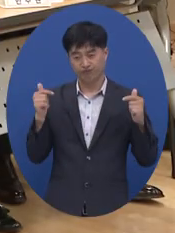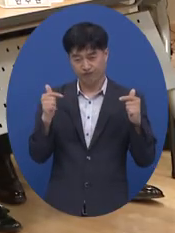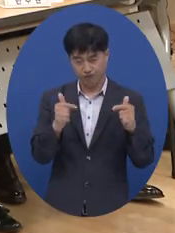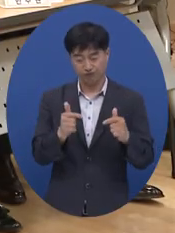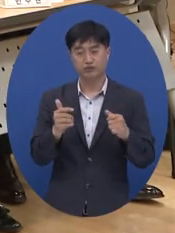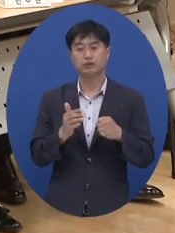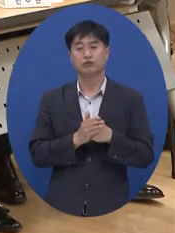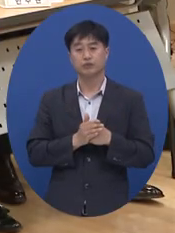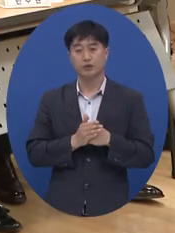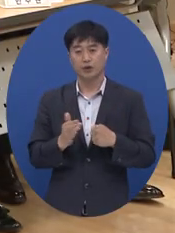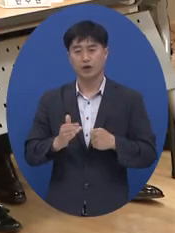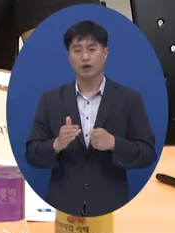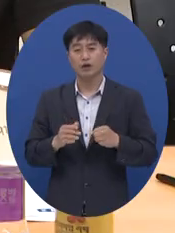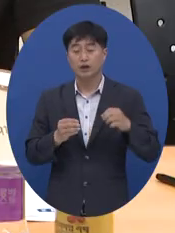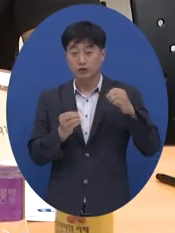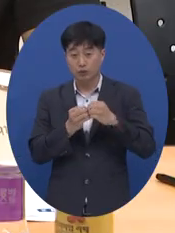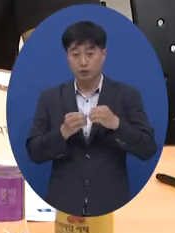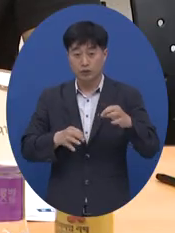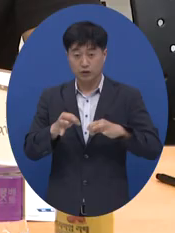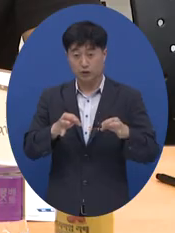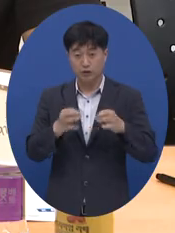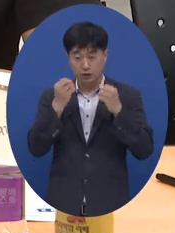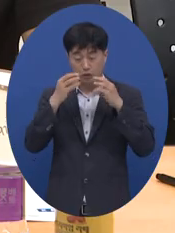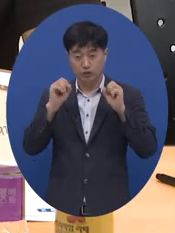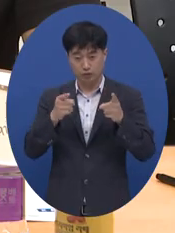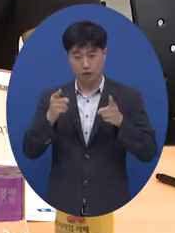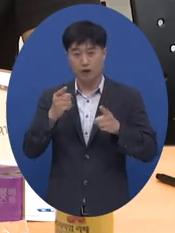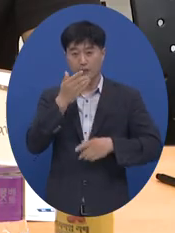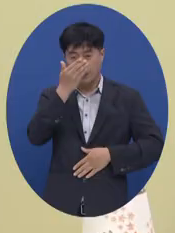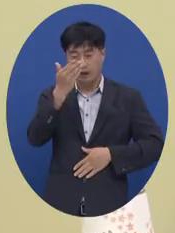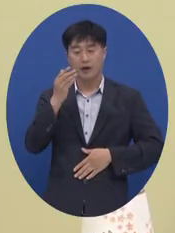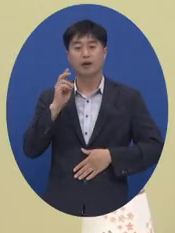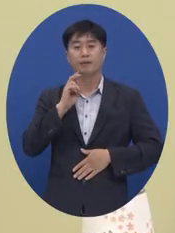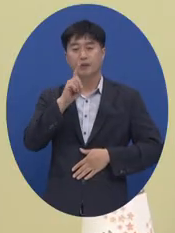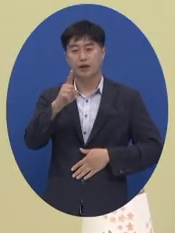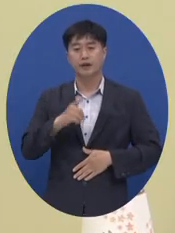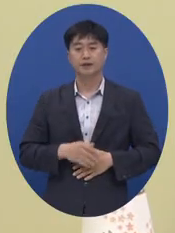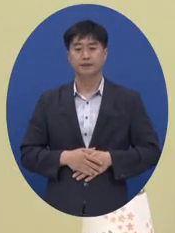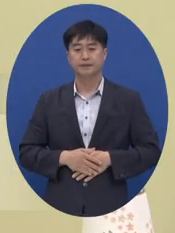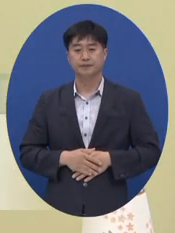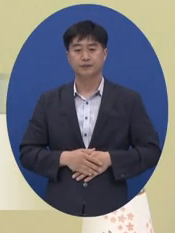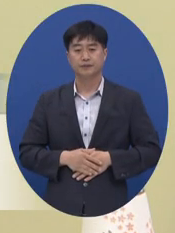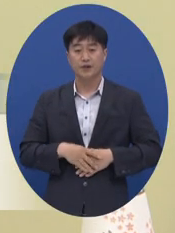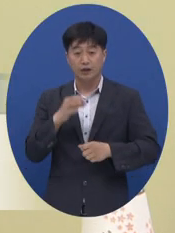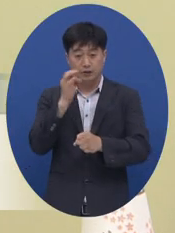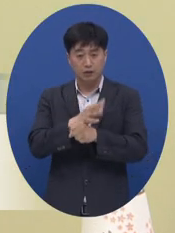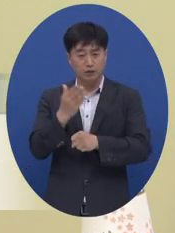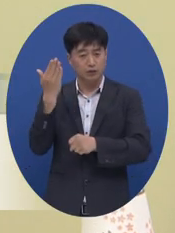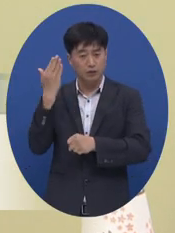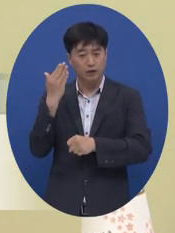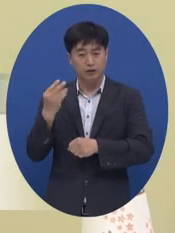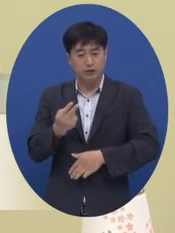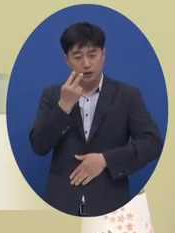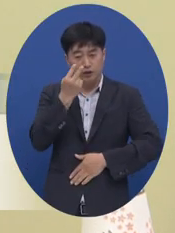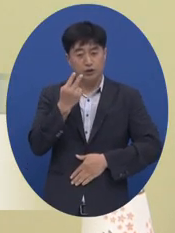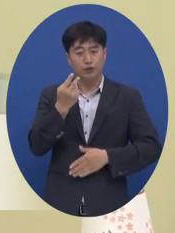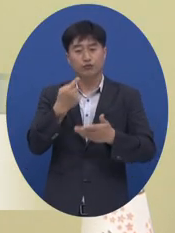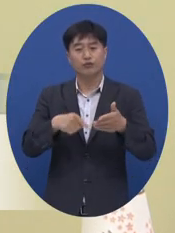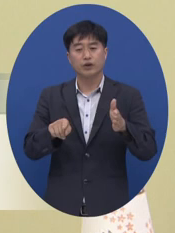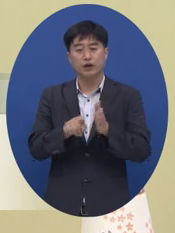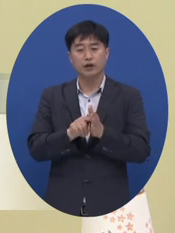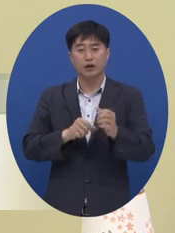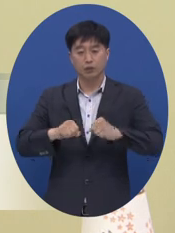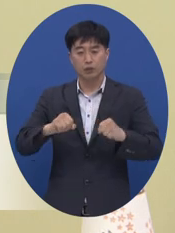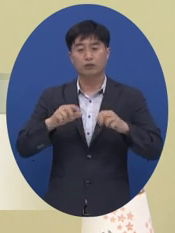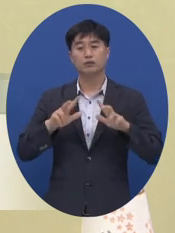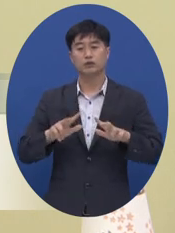볼거리와 즐길거리를 개발한다면 골목 상권에도 새로운 기회가 올 것이라고 강조하기도 했습니다. 소비가 과거에는 생존을